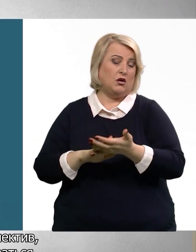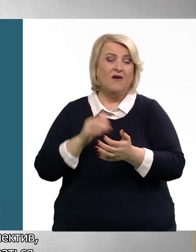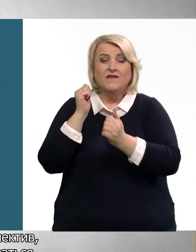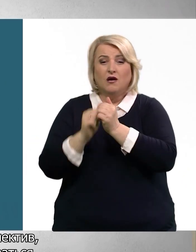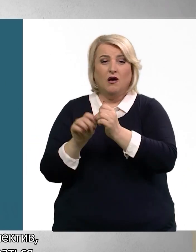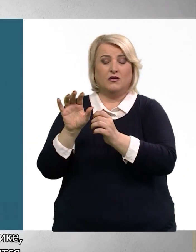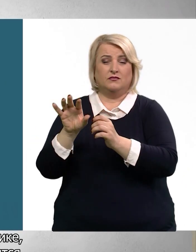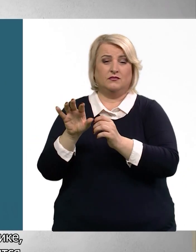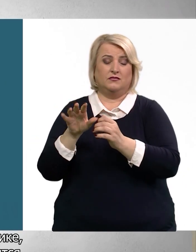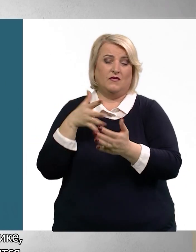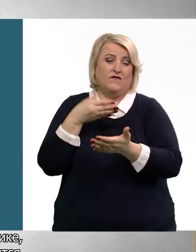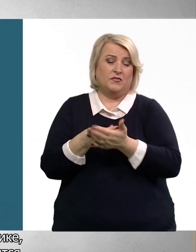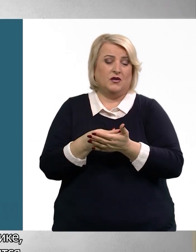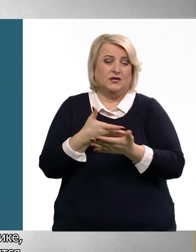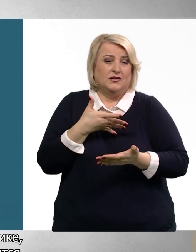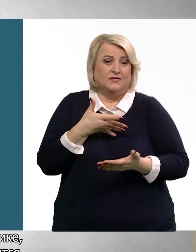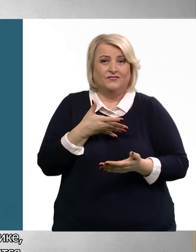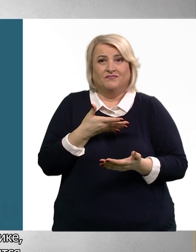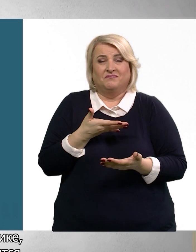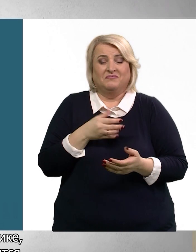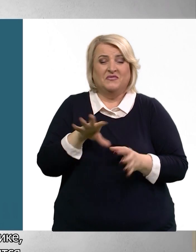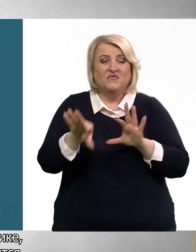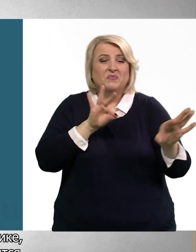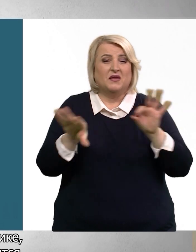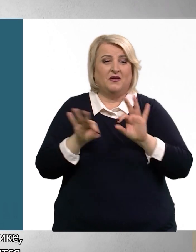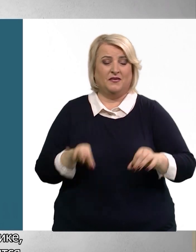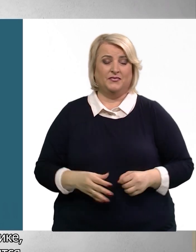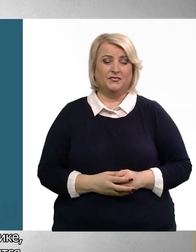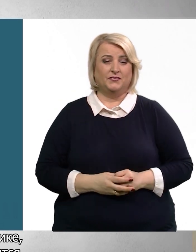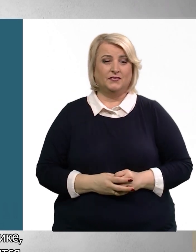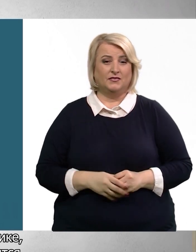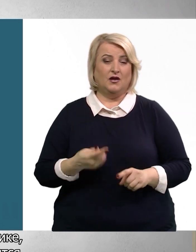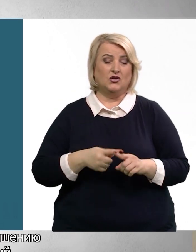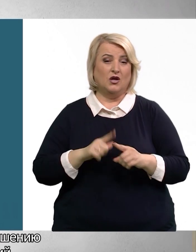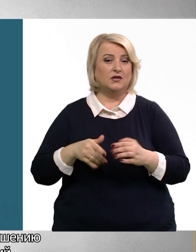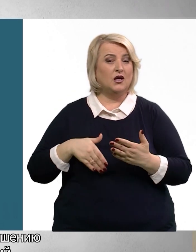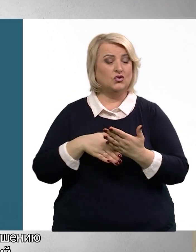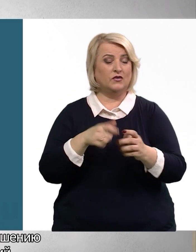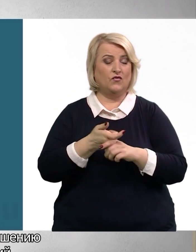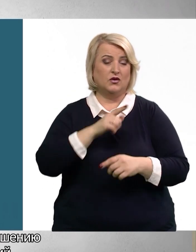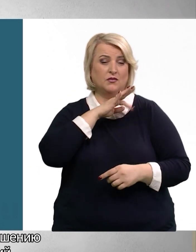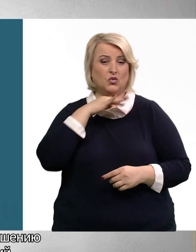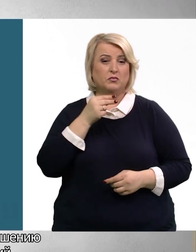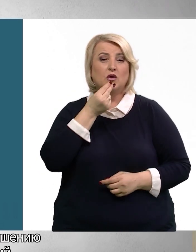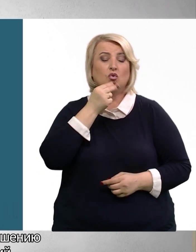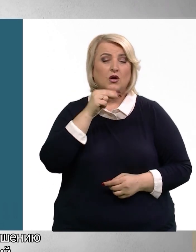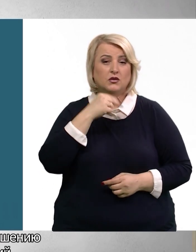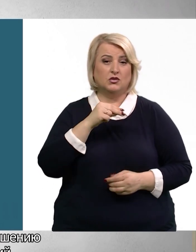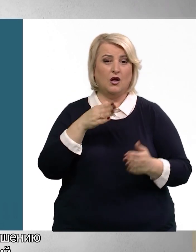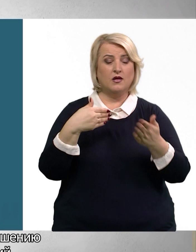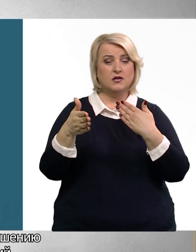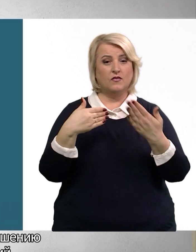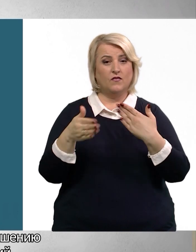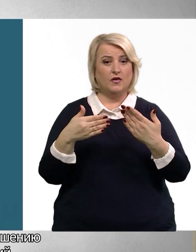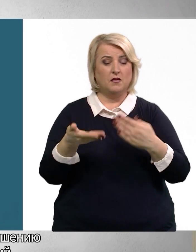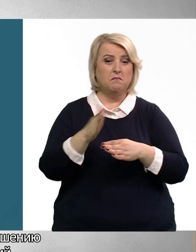meargă parte. Deci fiecare își pune în practică ceea ce le place lor mai mult. Și asta ajută foarte mult în a